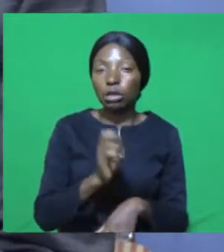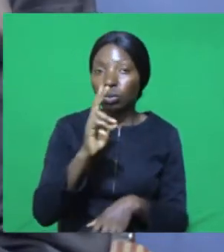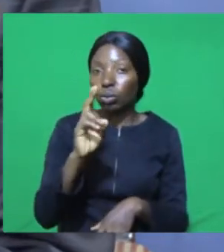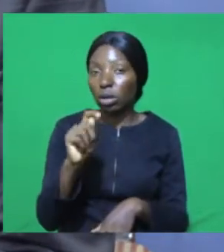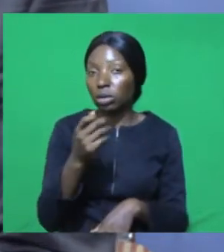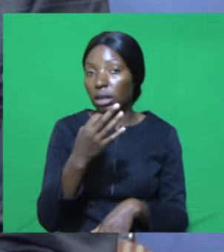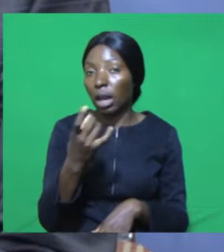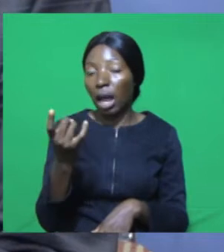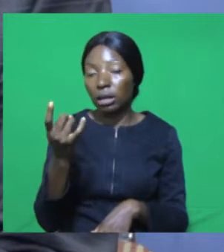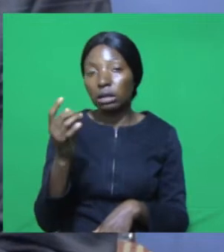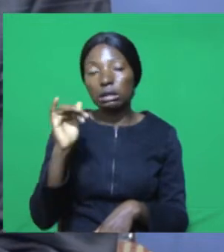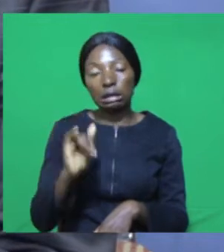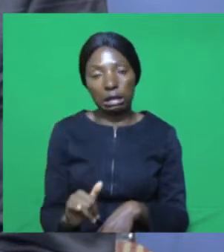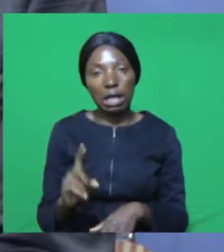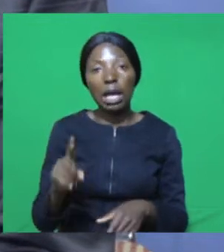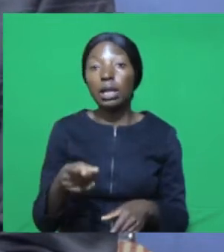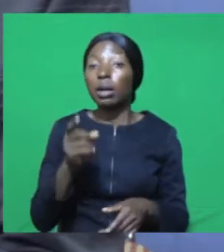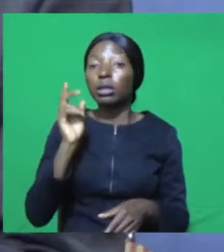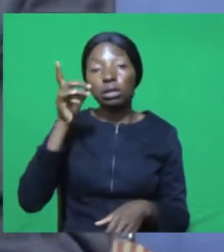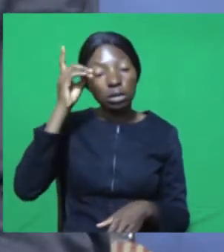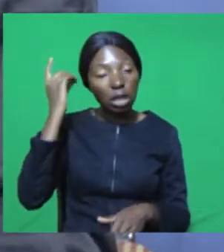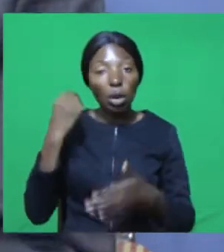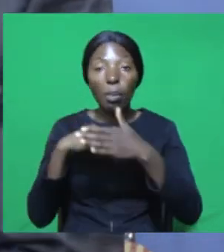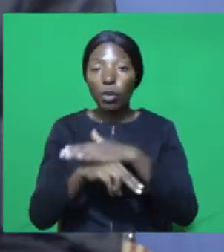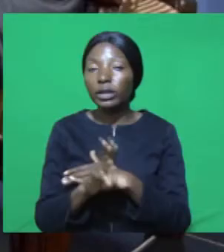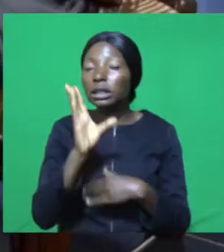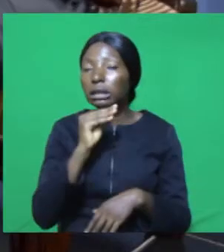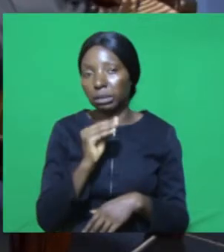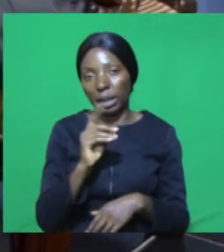2300 days. Dzatawo wadziya nechiprofita chaDaniel.